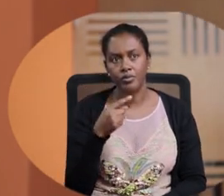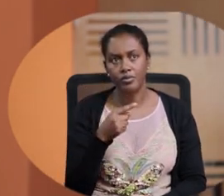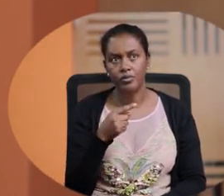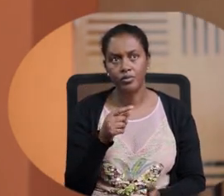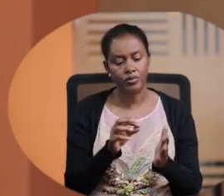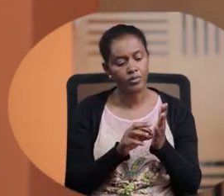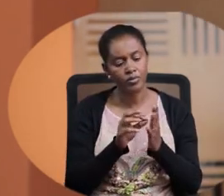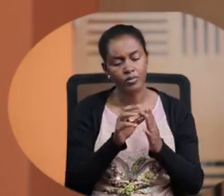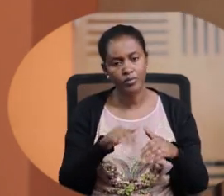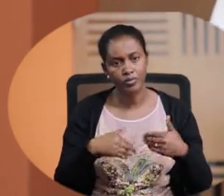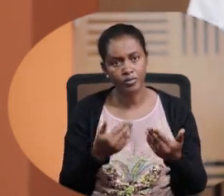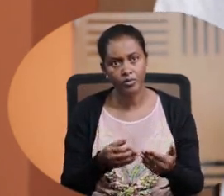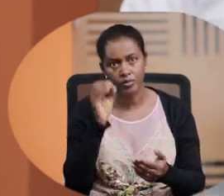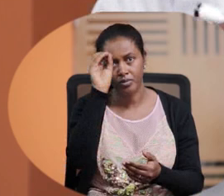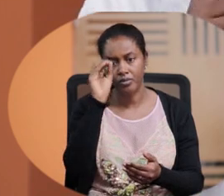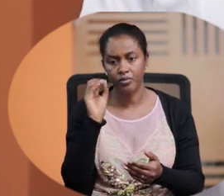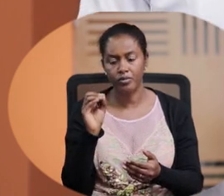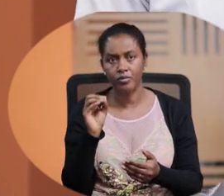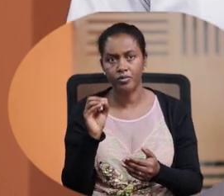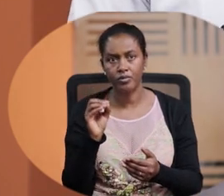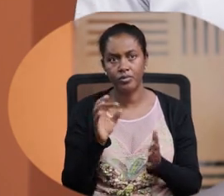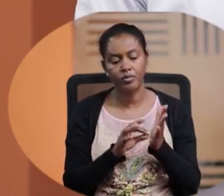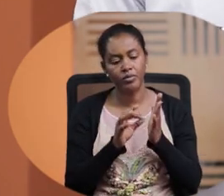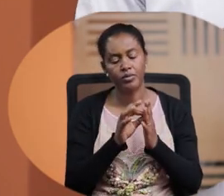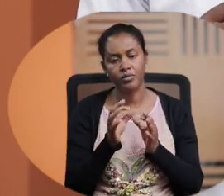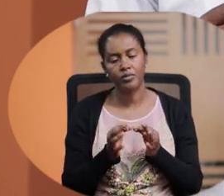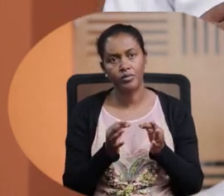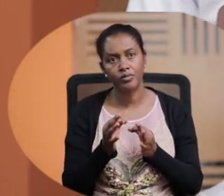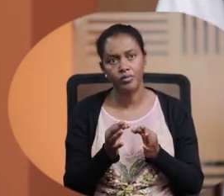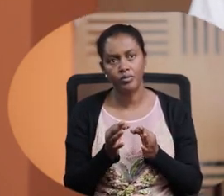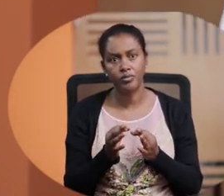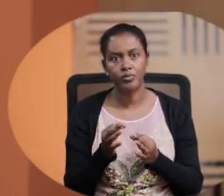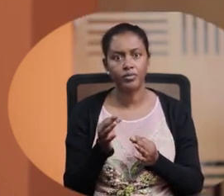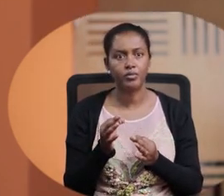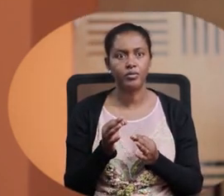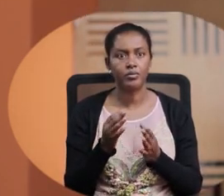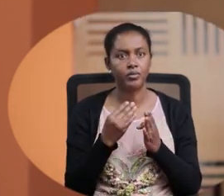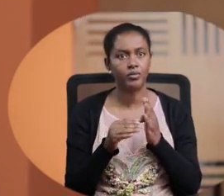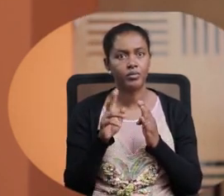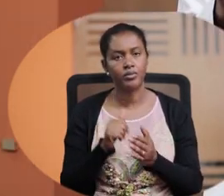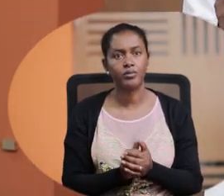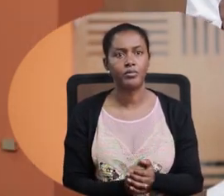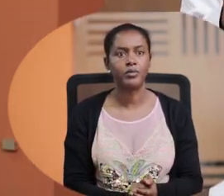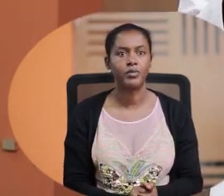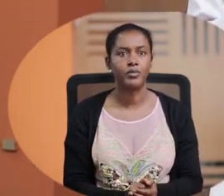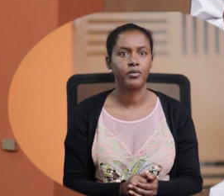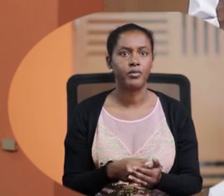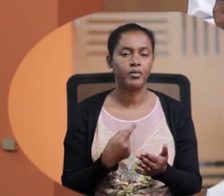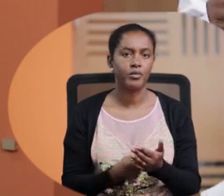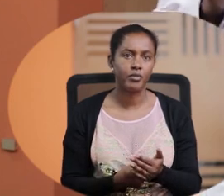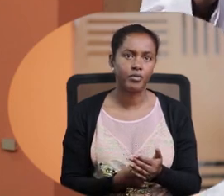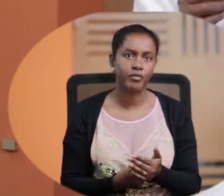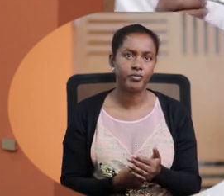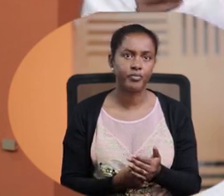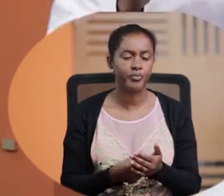irratti hundaa'uudhaan dhibbantaa kenname lakkoofsaan ibsuu akka ta'e barnoota boqonnaa 3ffaa keessattiin barattani. Kanaaf har'a